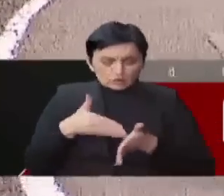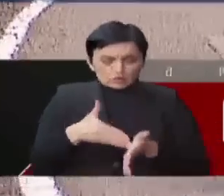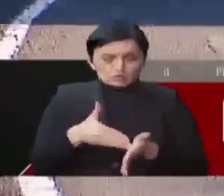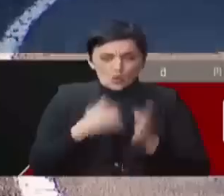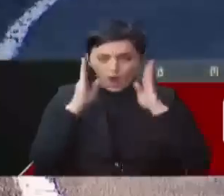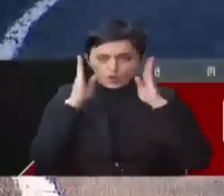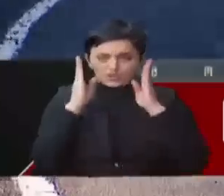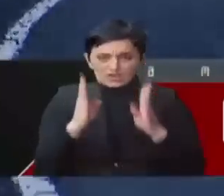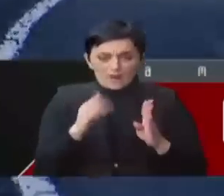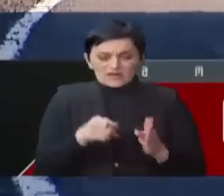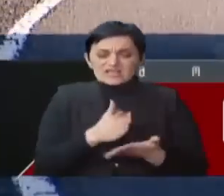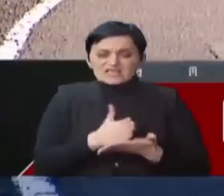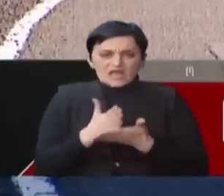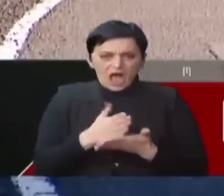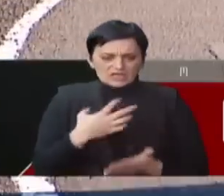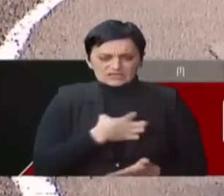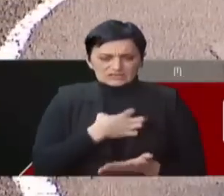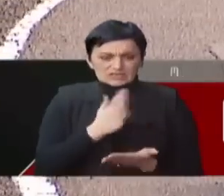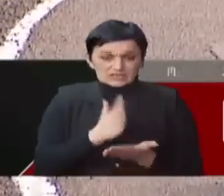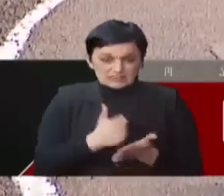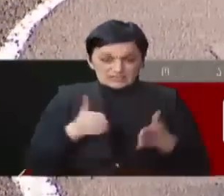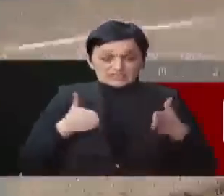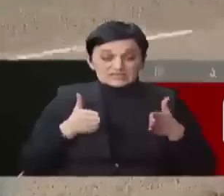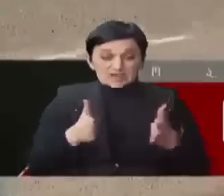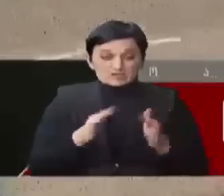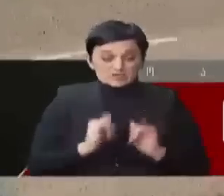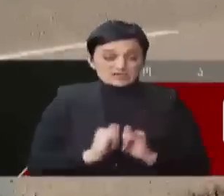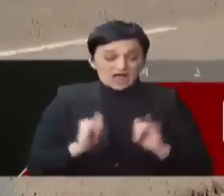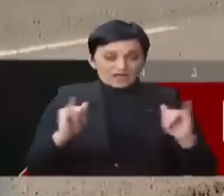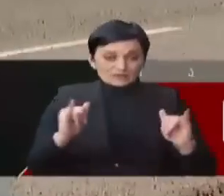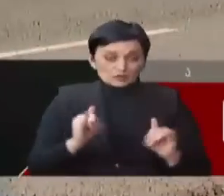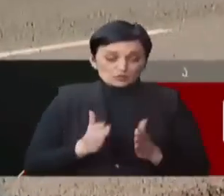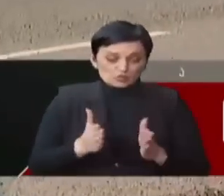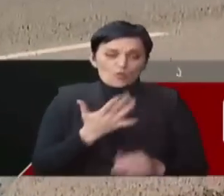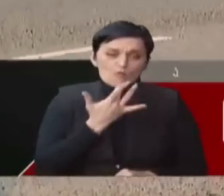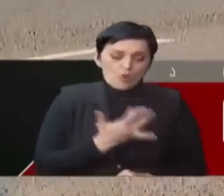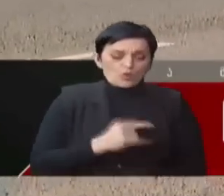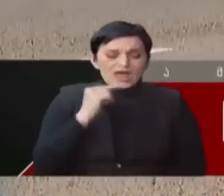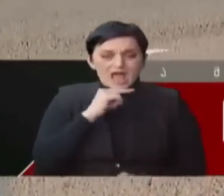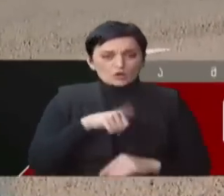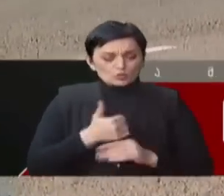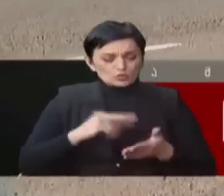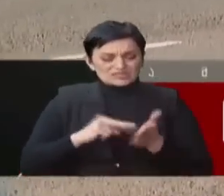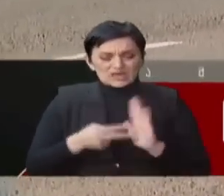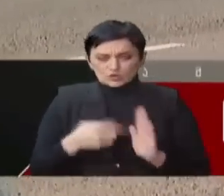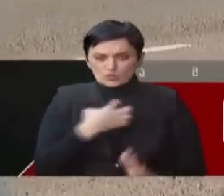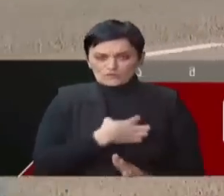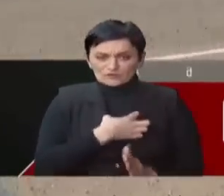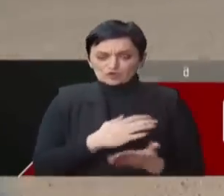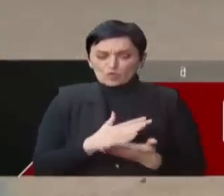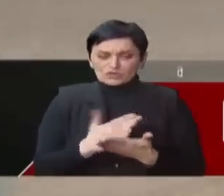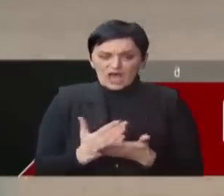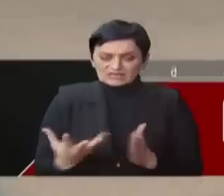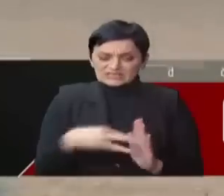დერეფნის უალტერნატივო ნაწილი გახდა, სატრანზიტო გზების განვითარება როგორც პოლიტიკური, ასევე ეკონომიკური სტრატეგიის მნიშვნელოვანი